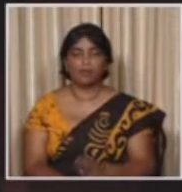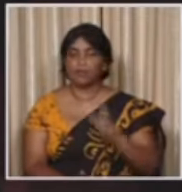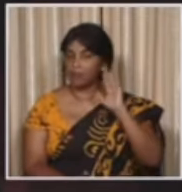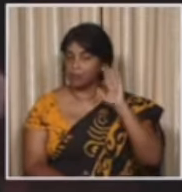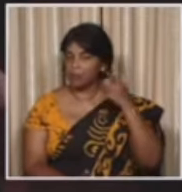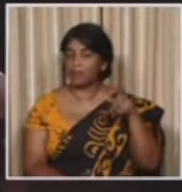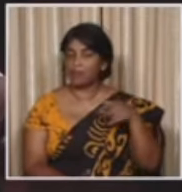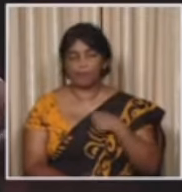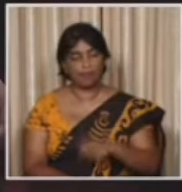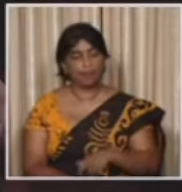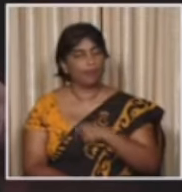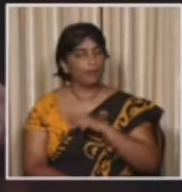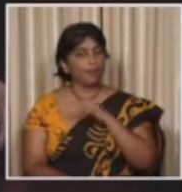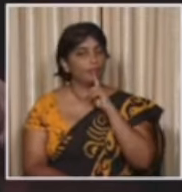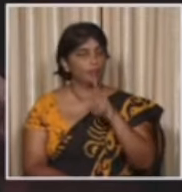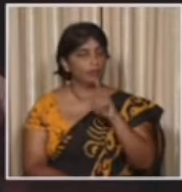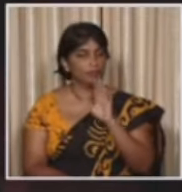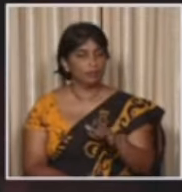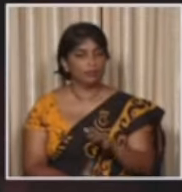මේ අවස්ථාවේ සඳහන් කරන්නට ඕන,